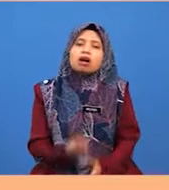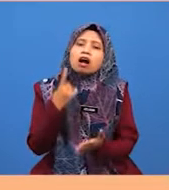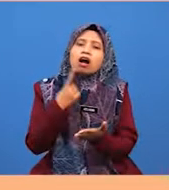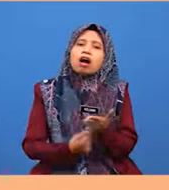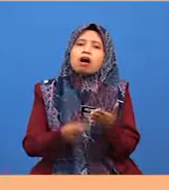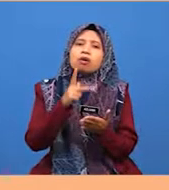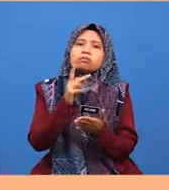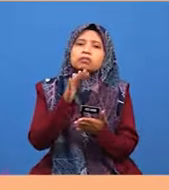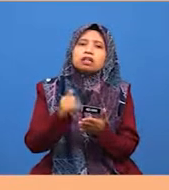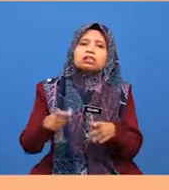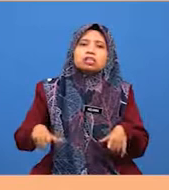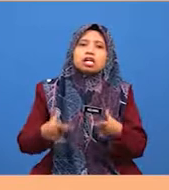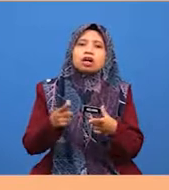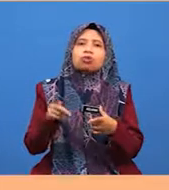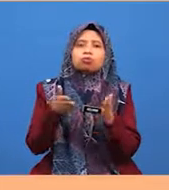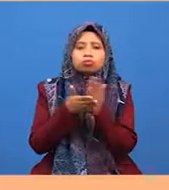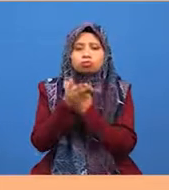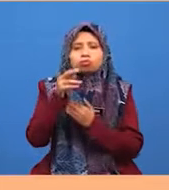Apakah yang dilakukan oleh Puan Siti?